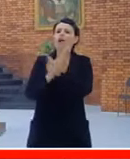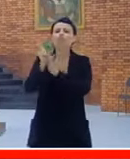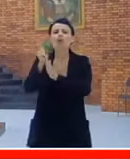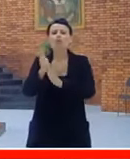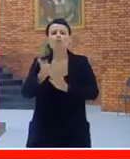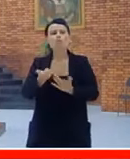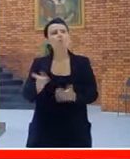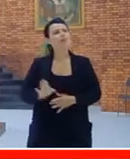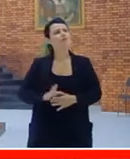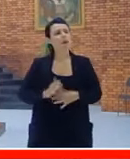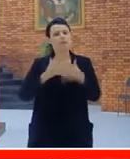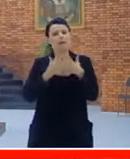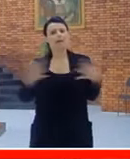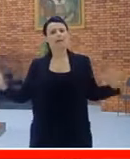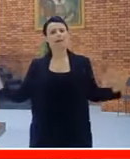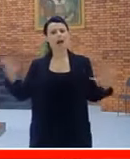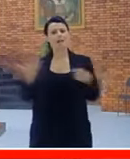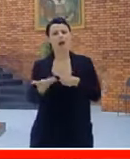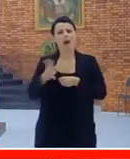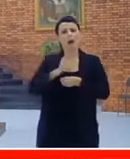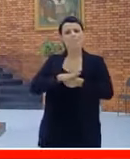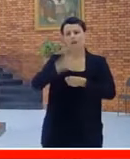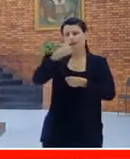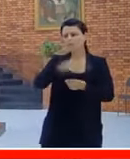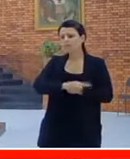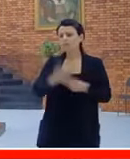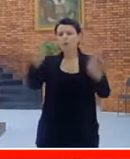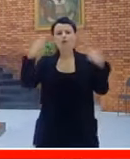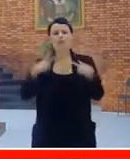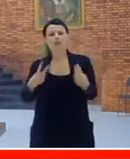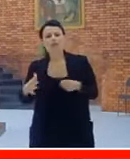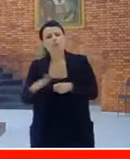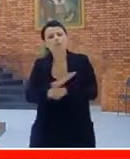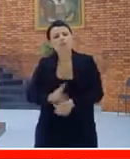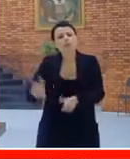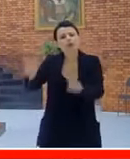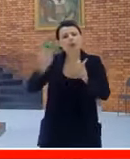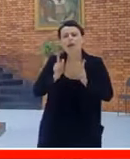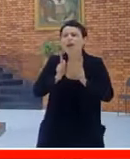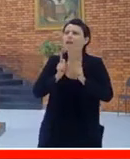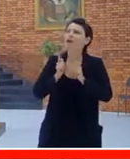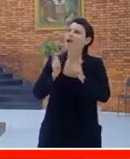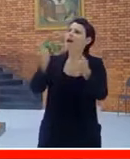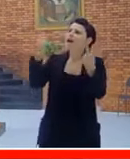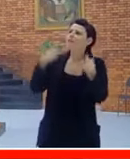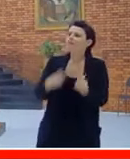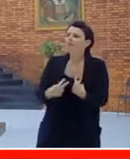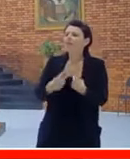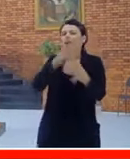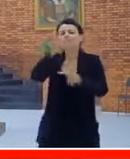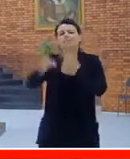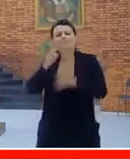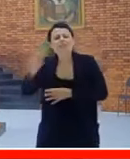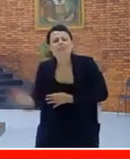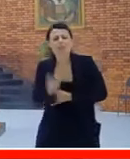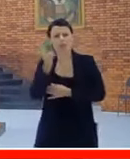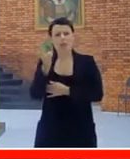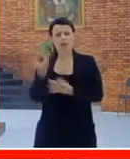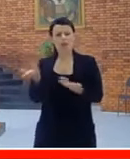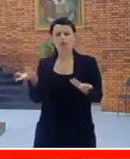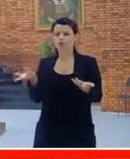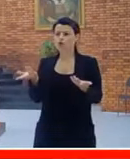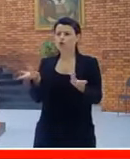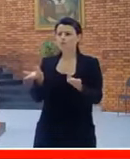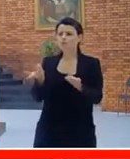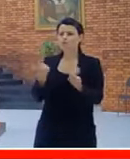grande, la fame di pienezza di vita, la fame di un senso per la vita, la fame di chi